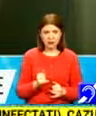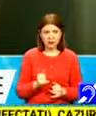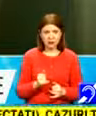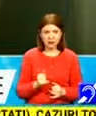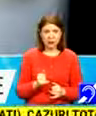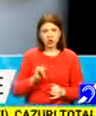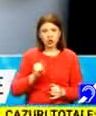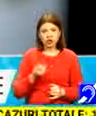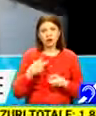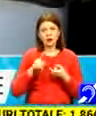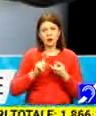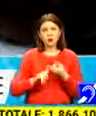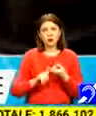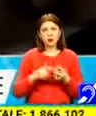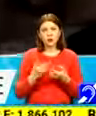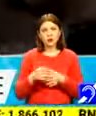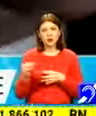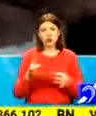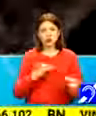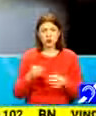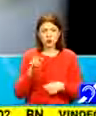inclusiv legate de aceste măsuri de protecție